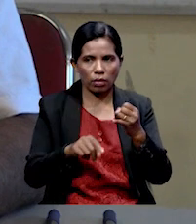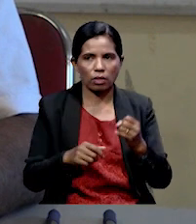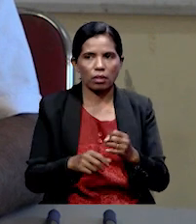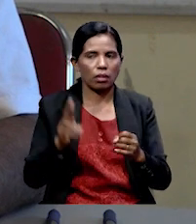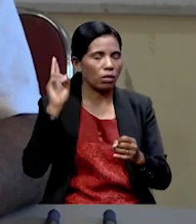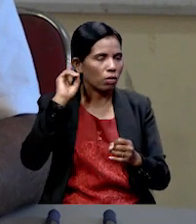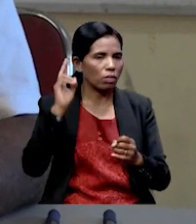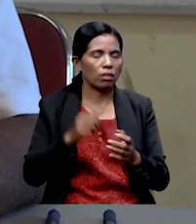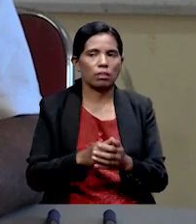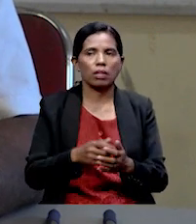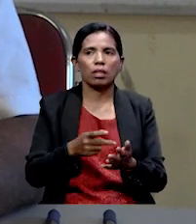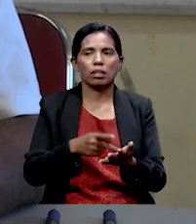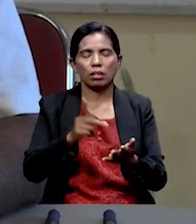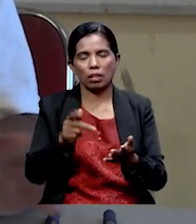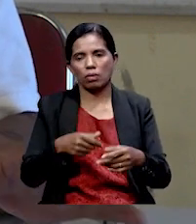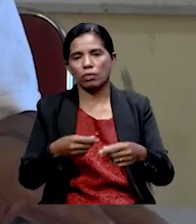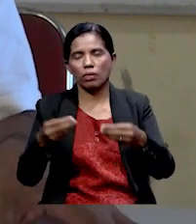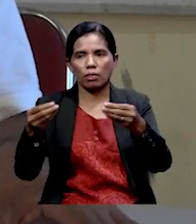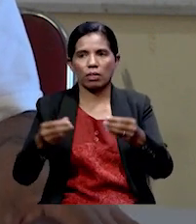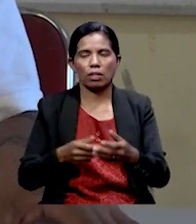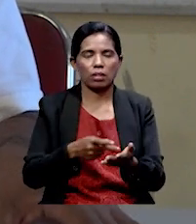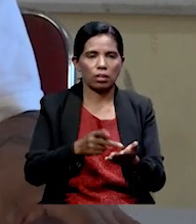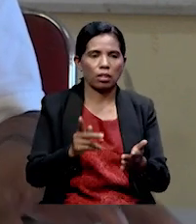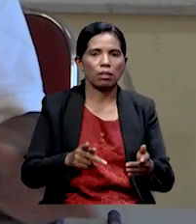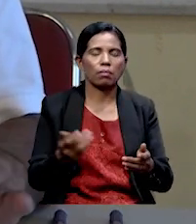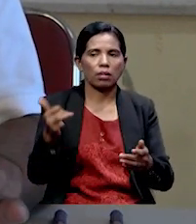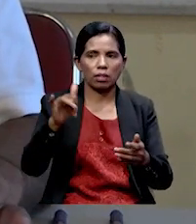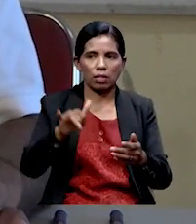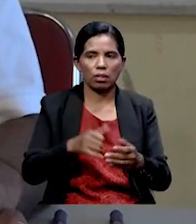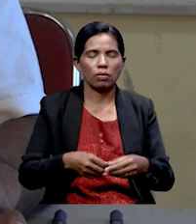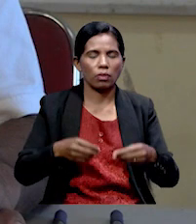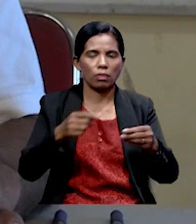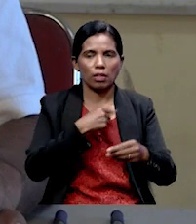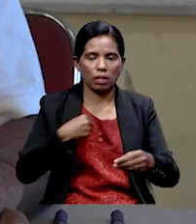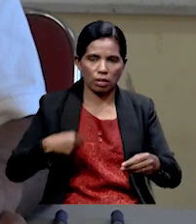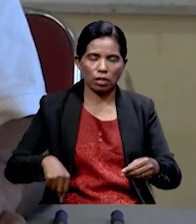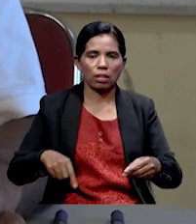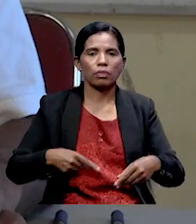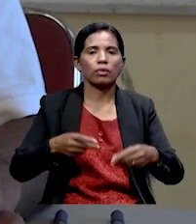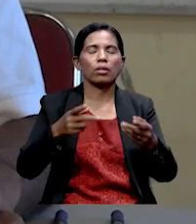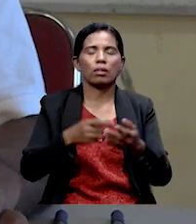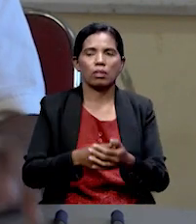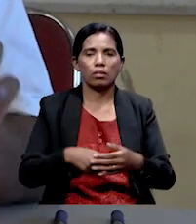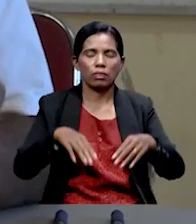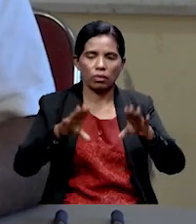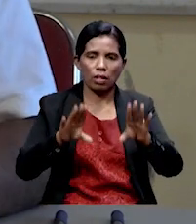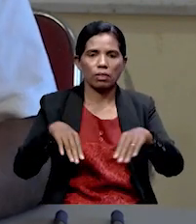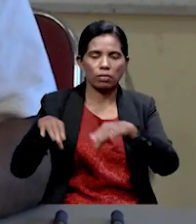de aluga tutan valwe de ne aluga tutan val basina aluga tutan val kolega de ne fan tutan